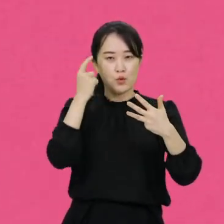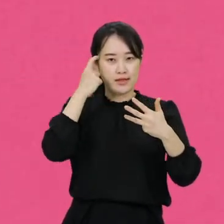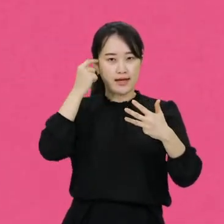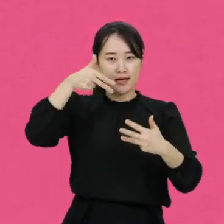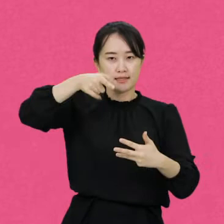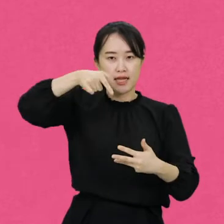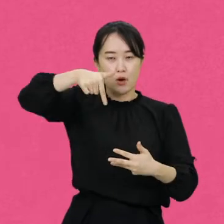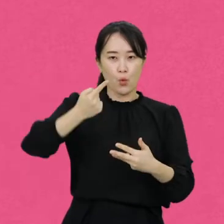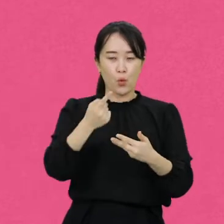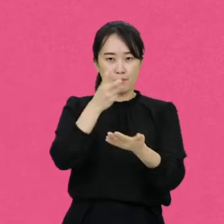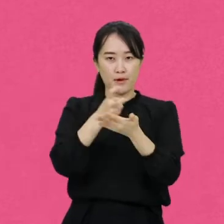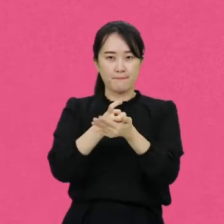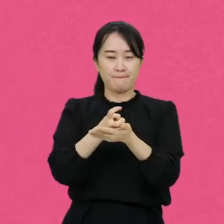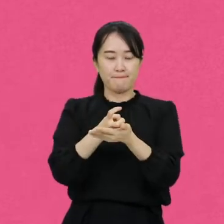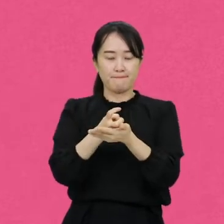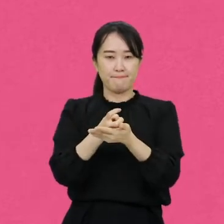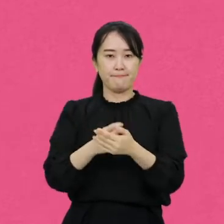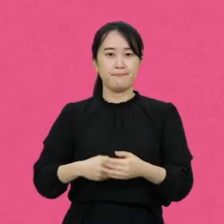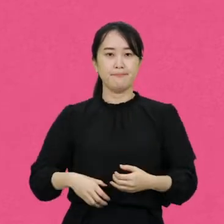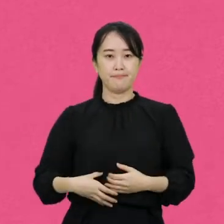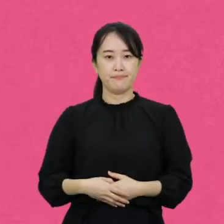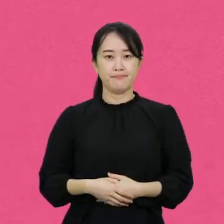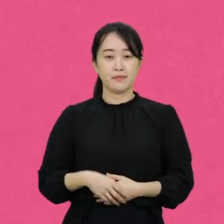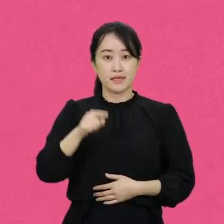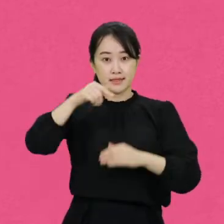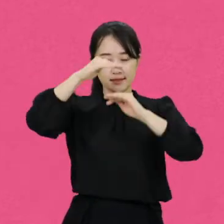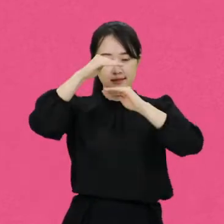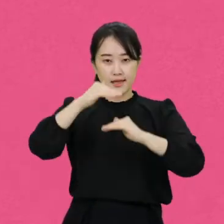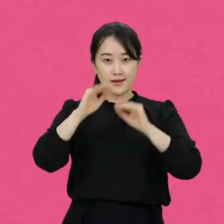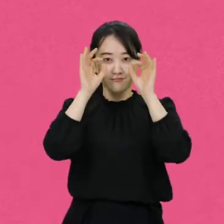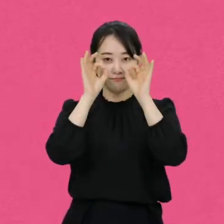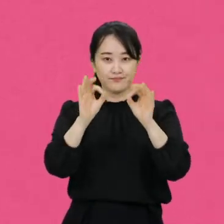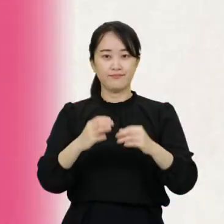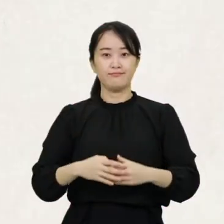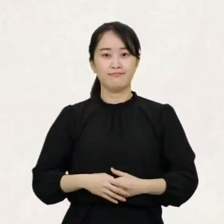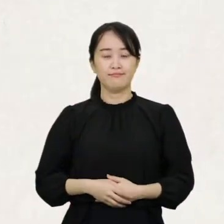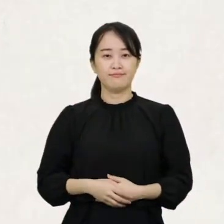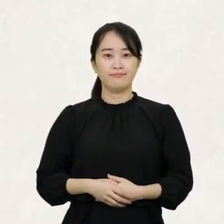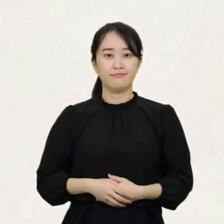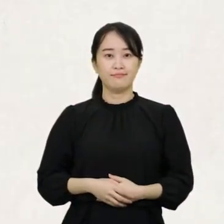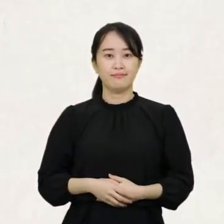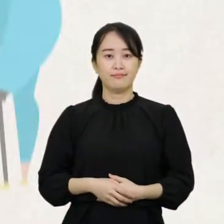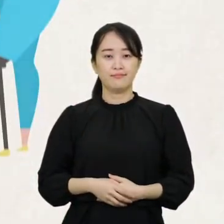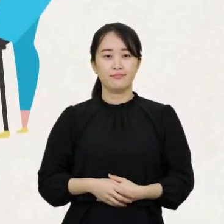인식 제고 조항을 정해놓고 있는데요. 그 내용을 살펴볼까요?